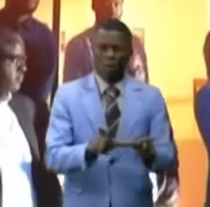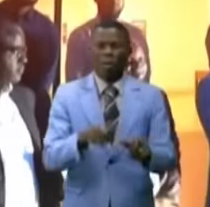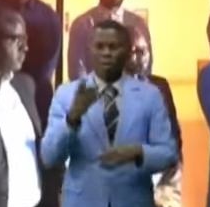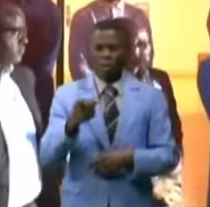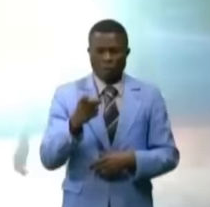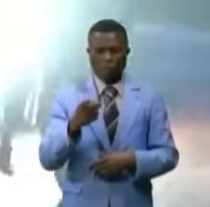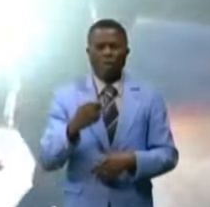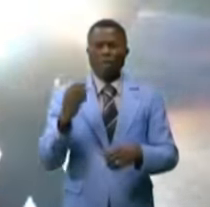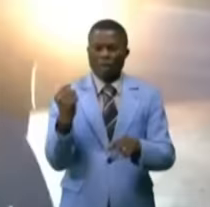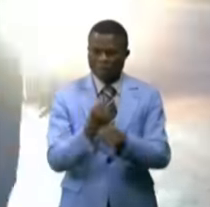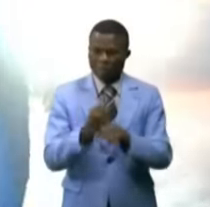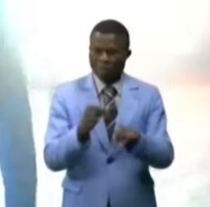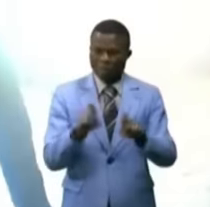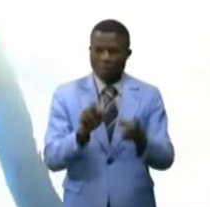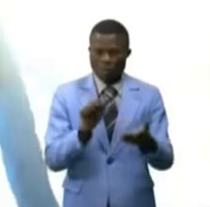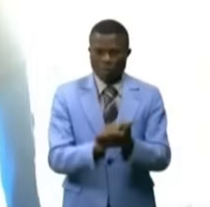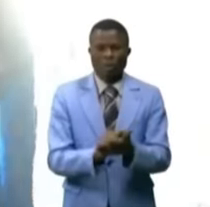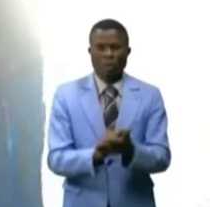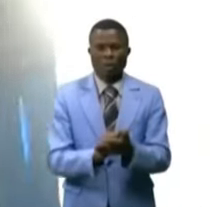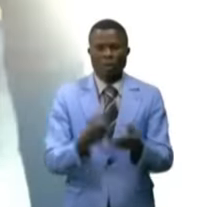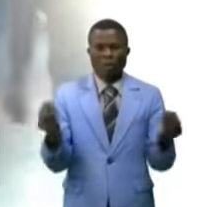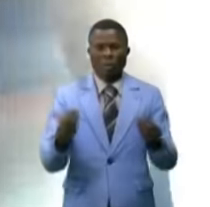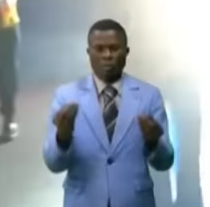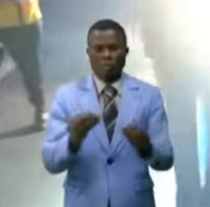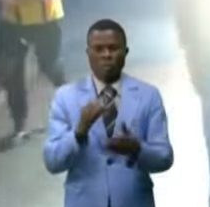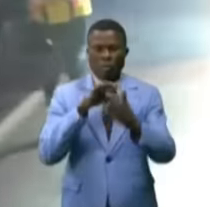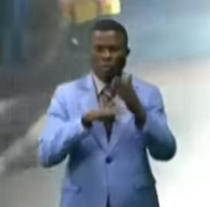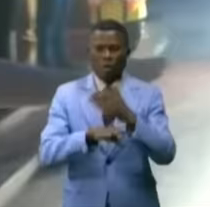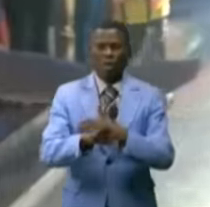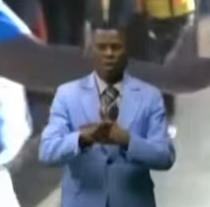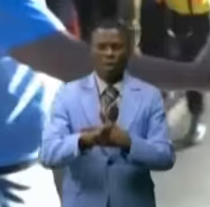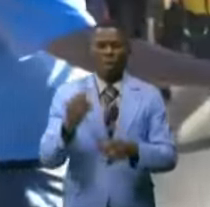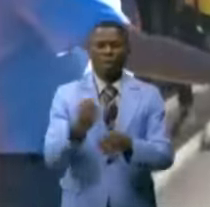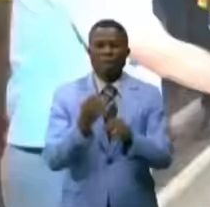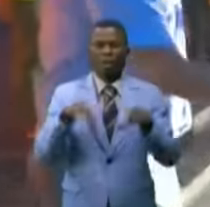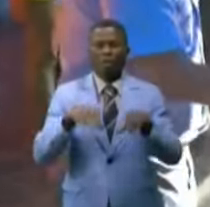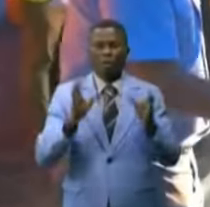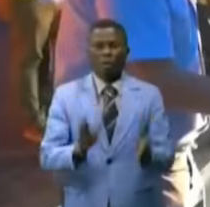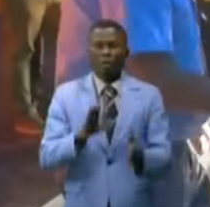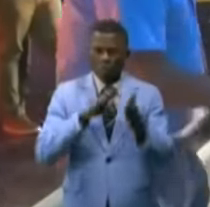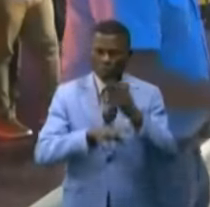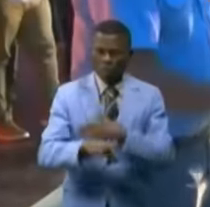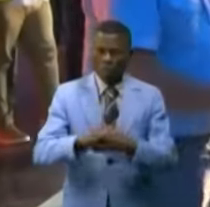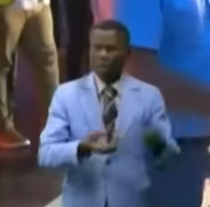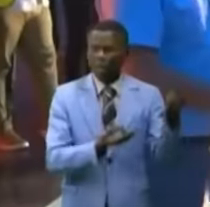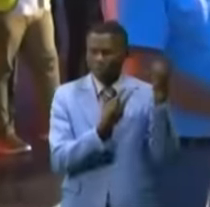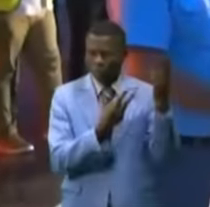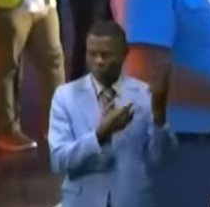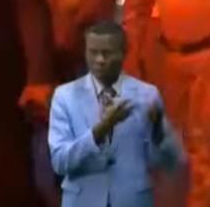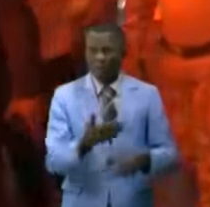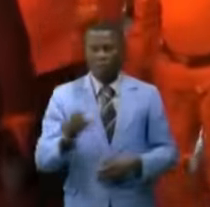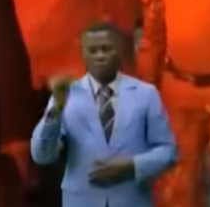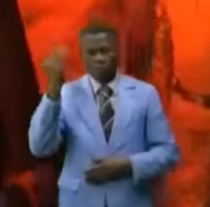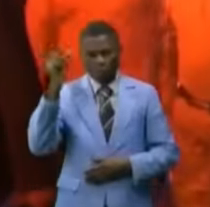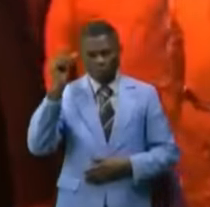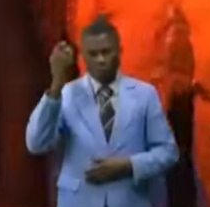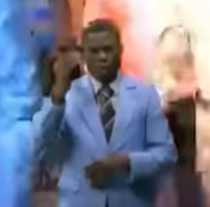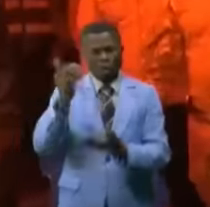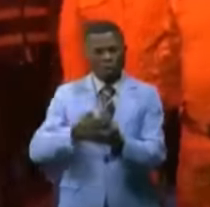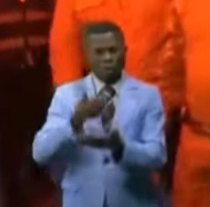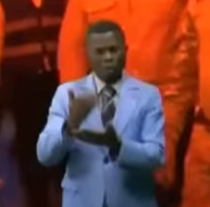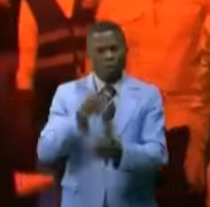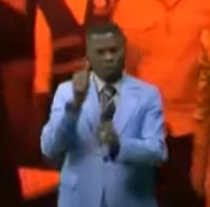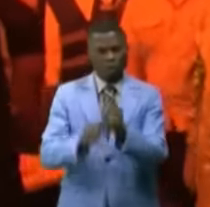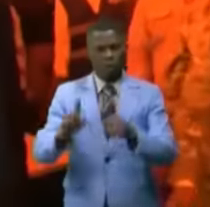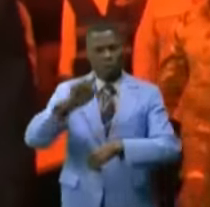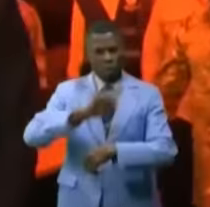pour le même exercice. Ceci pour l'intégration des sous-traitants congolais dans la chaîne de valeur des matières premières exploitées au